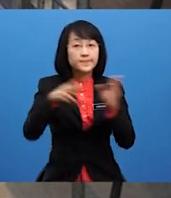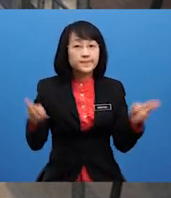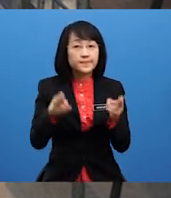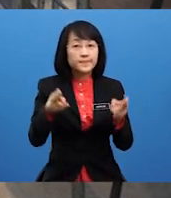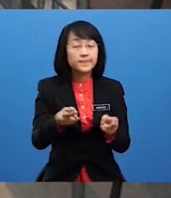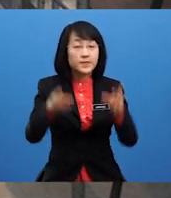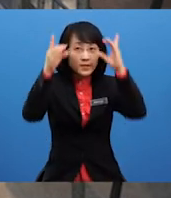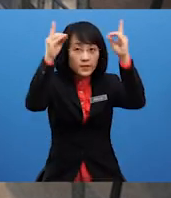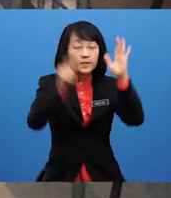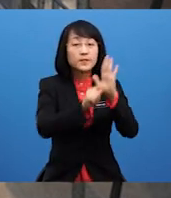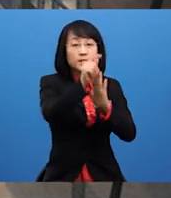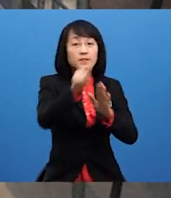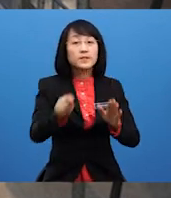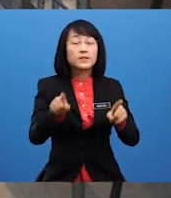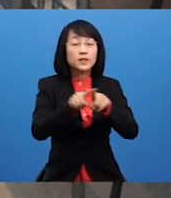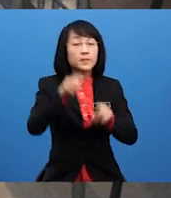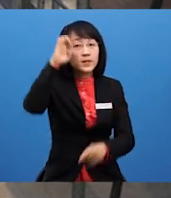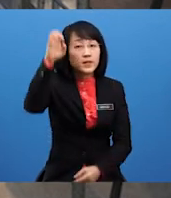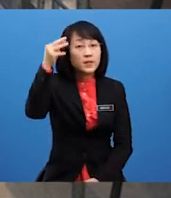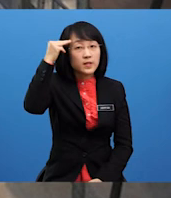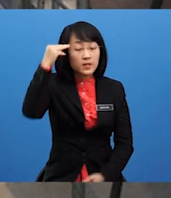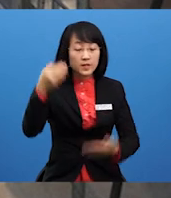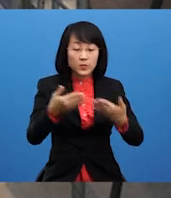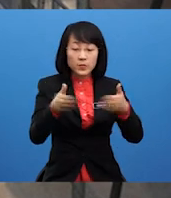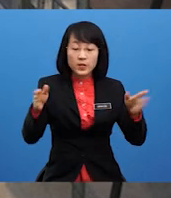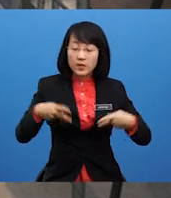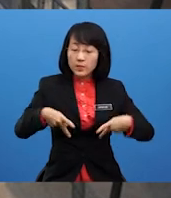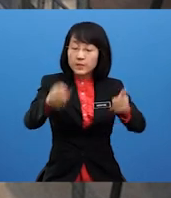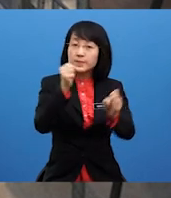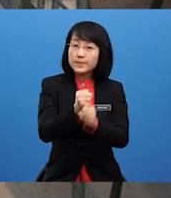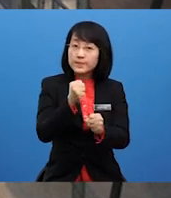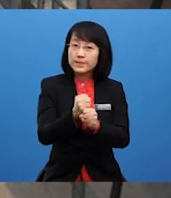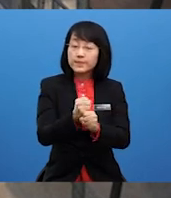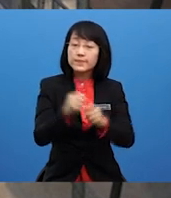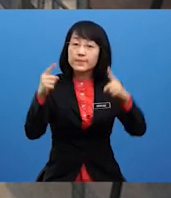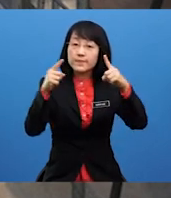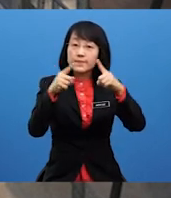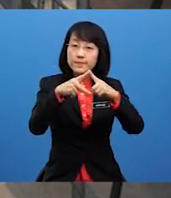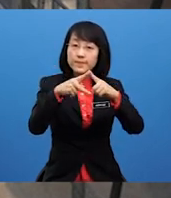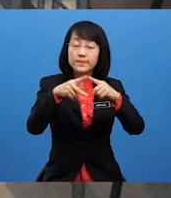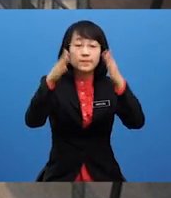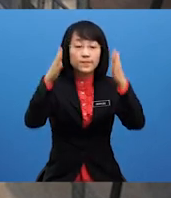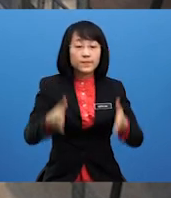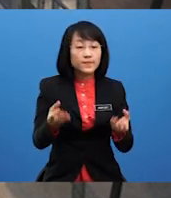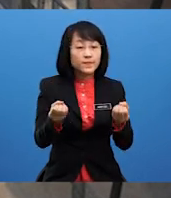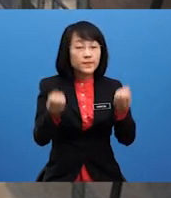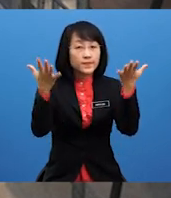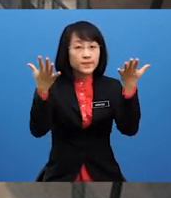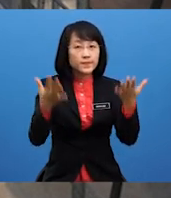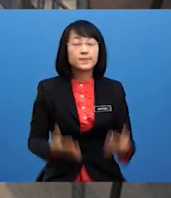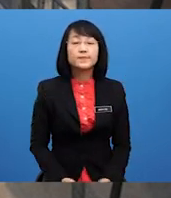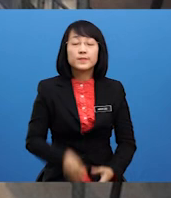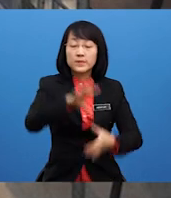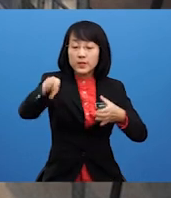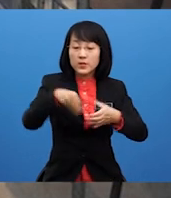tinggi seperti Encik Muhammad telah membuka peluang pekerjaan itu kepada ramai orang, termasuklah kepada anaknya